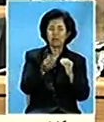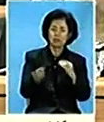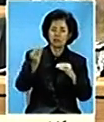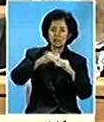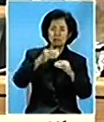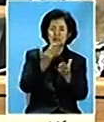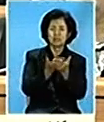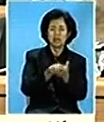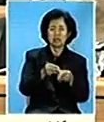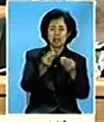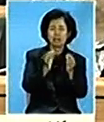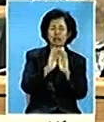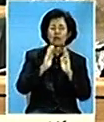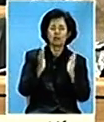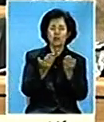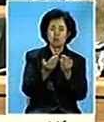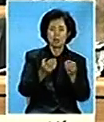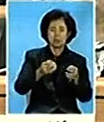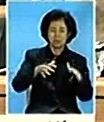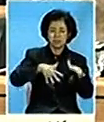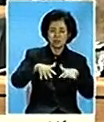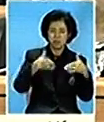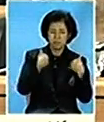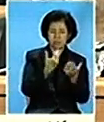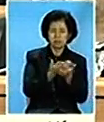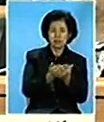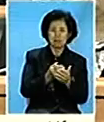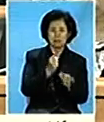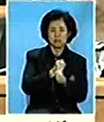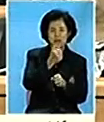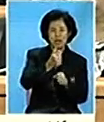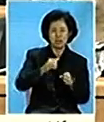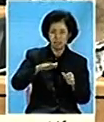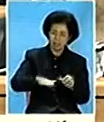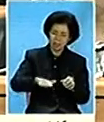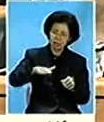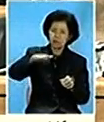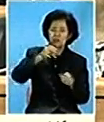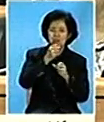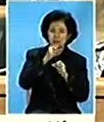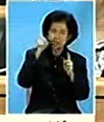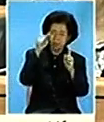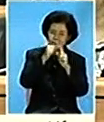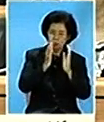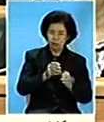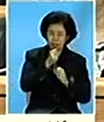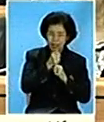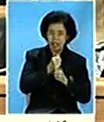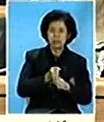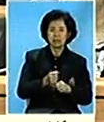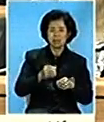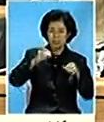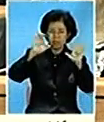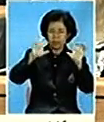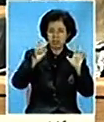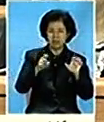รือนทำให้ประชาชนมีงานทำมีรายได้ทำได้ตั้งแต่เด็กเล็กถึงคนแก่คนเฒ่านะครับตรงนี้ผมคิดว่าเป็นเรื่องสำคัญที่รัฐบาลควรต้